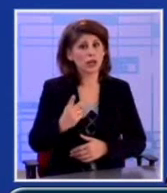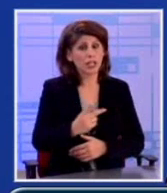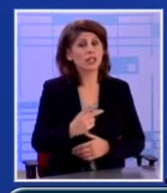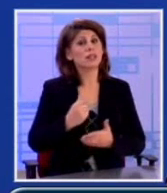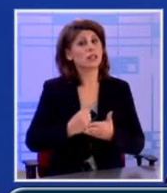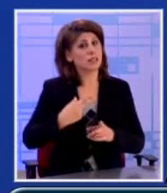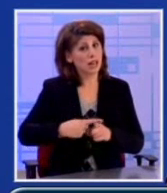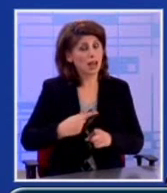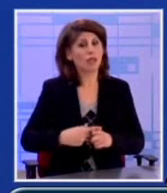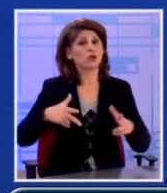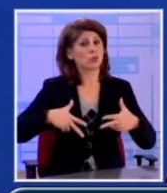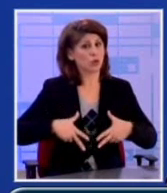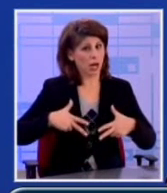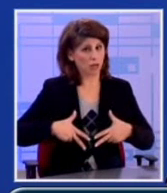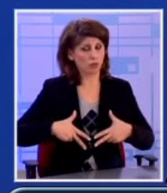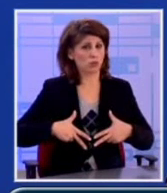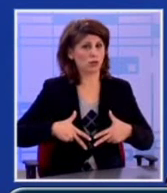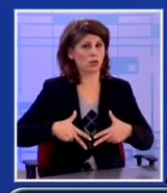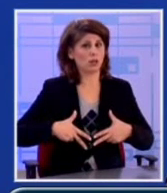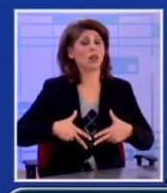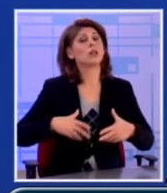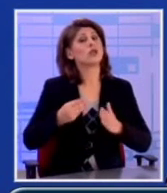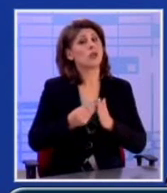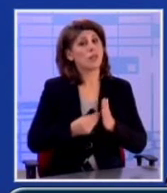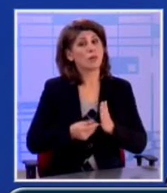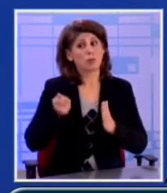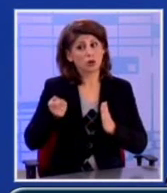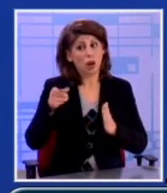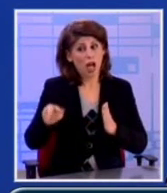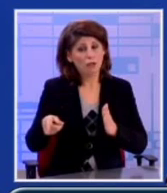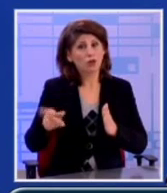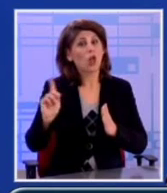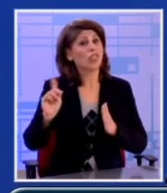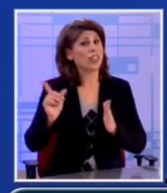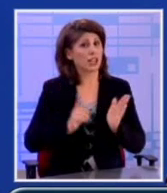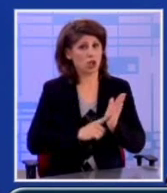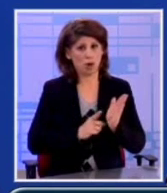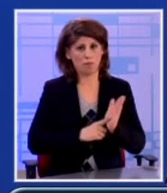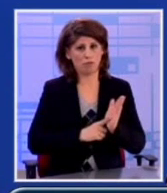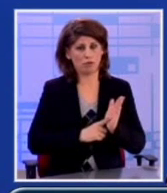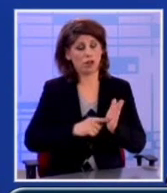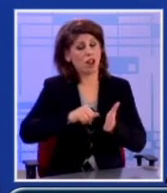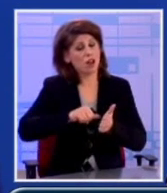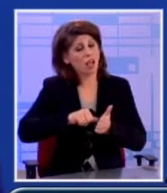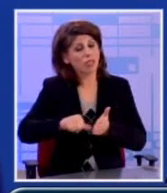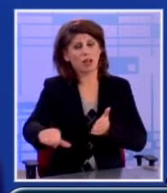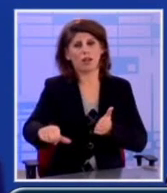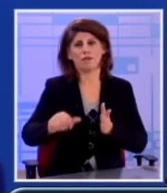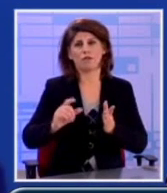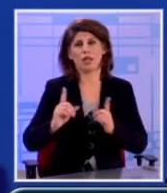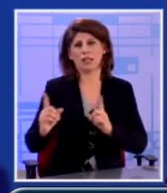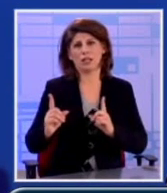της χώρας και του κράτους στο βαθμό που το χρέος αυτό δεν ήταν νόμιμο να διαγραφεί η αντιστοιχία